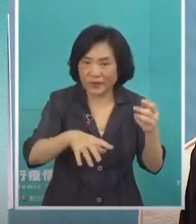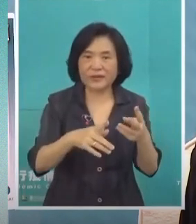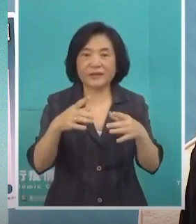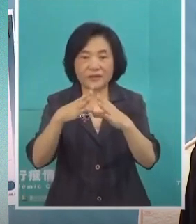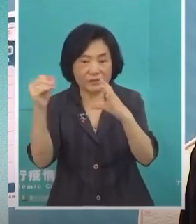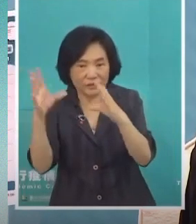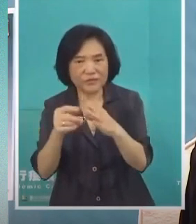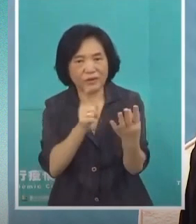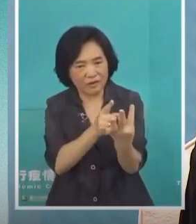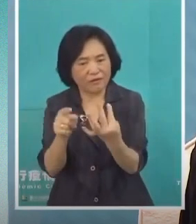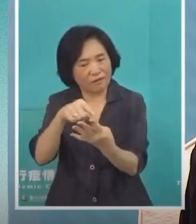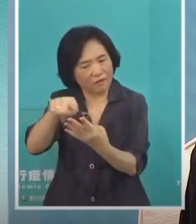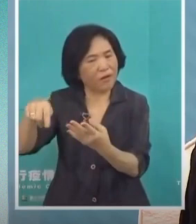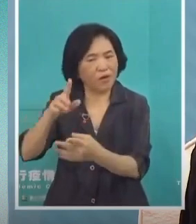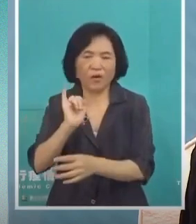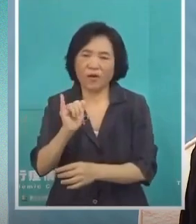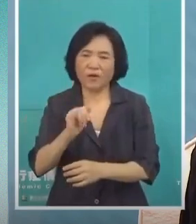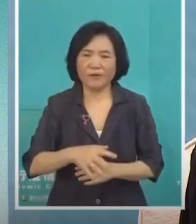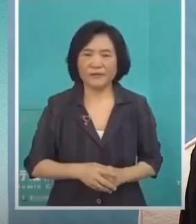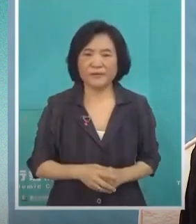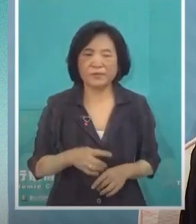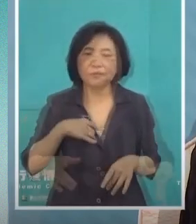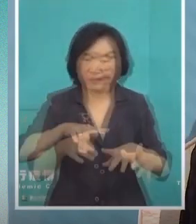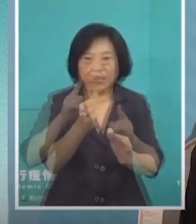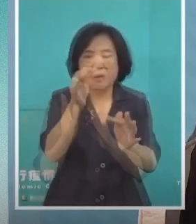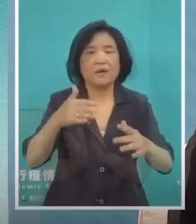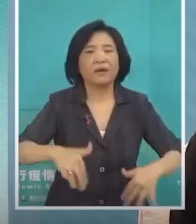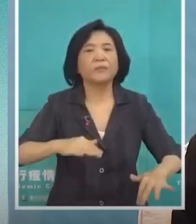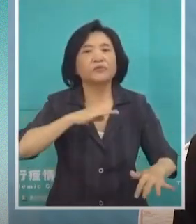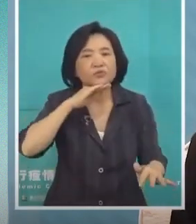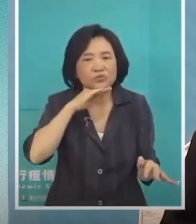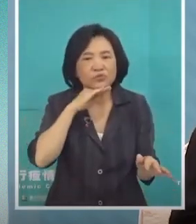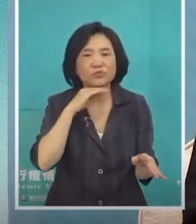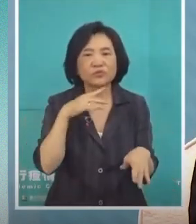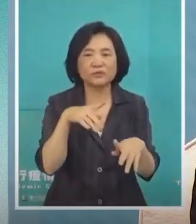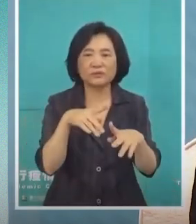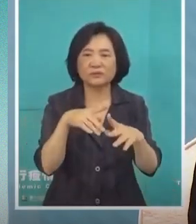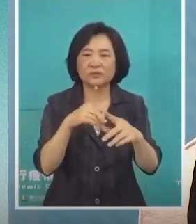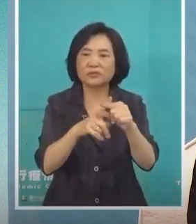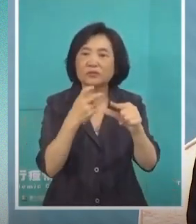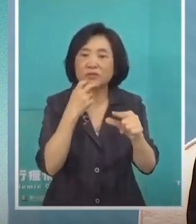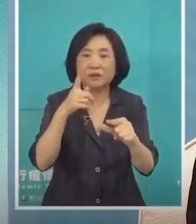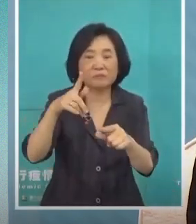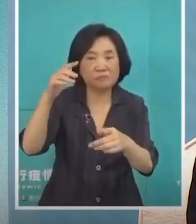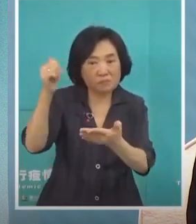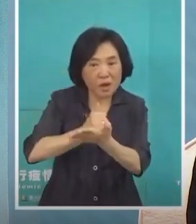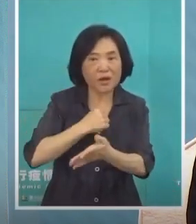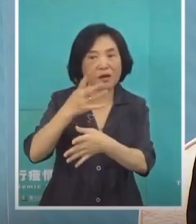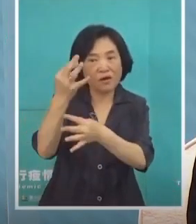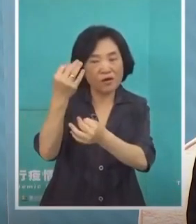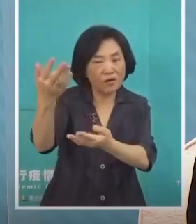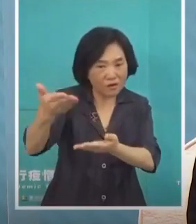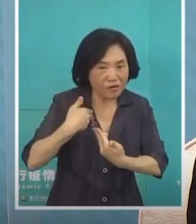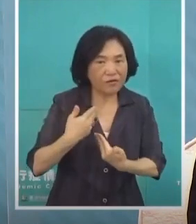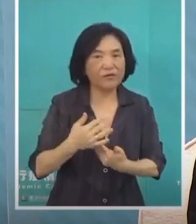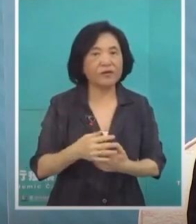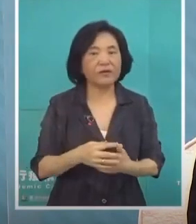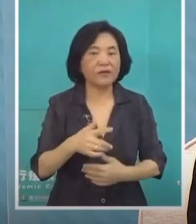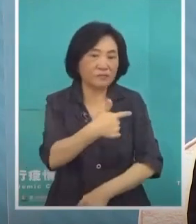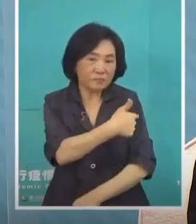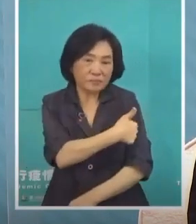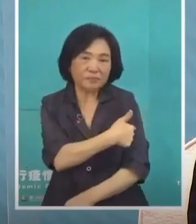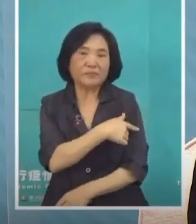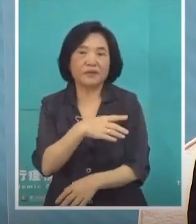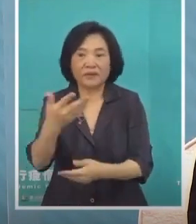地方的。不过我们也是一样的，我们会先准备好，但是到时候中央跟我们讲说，他到疫疫苗